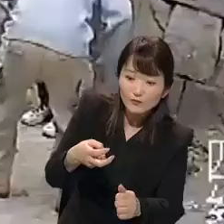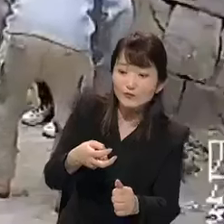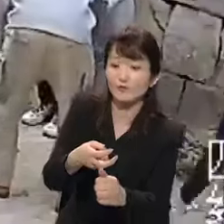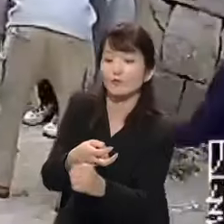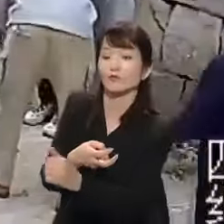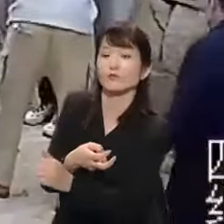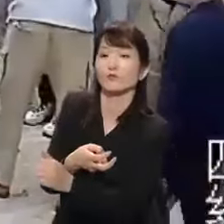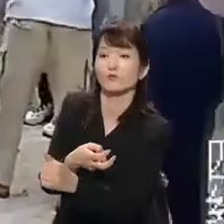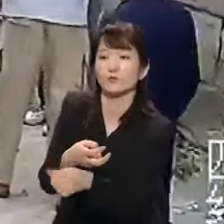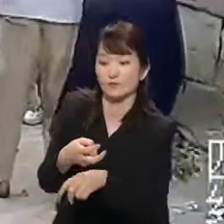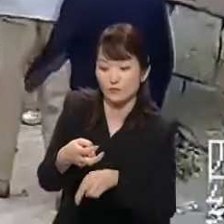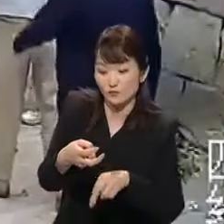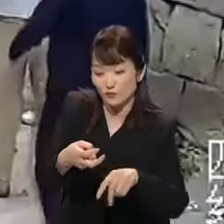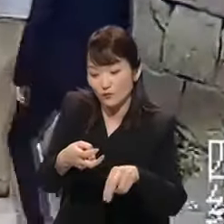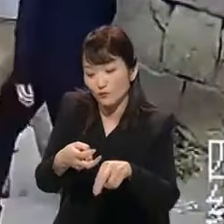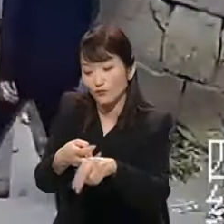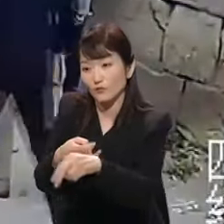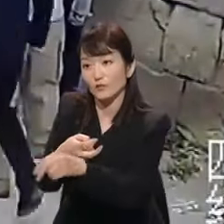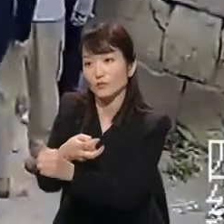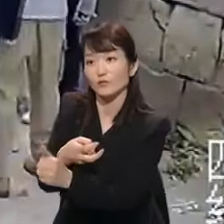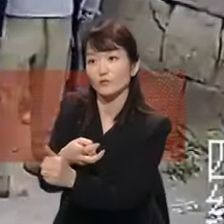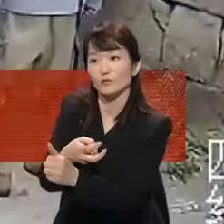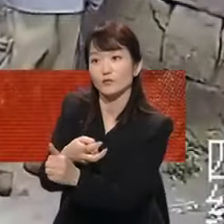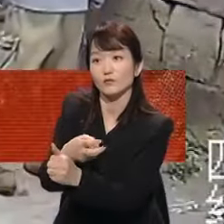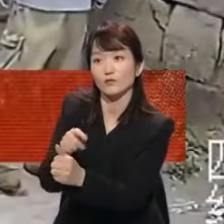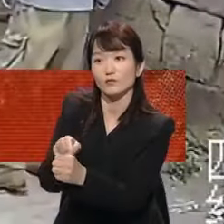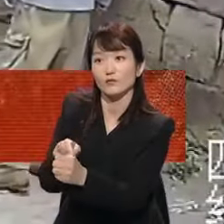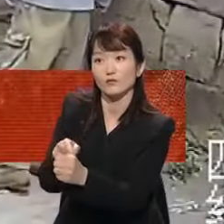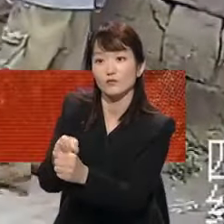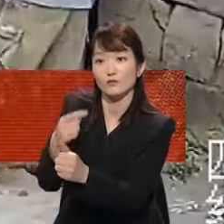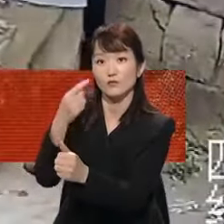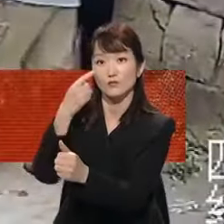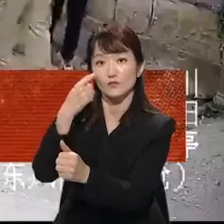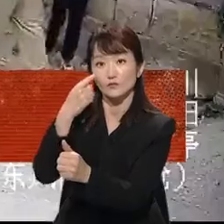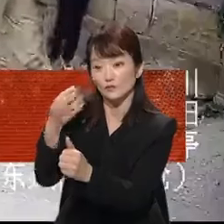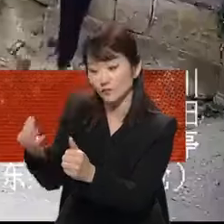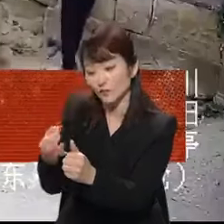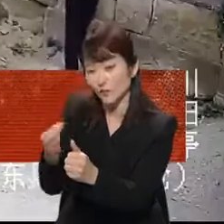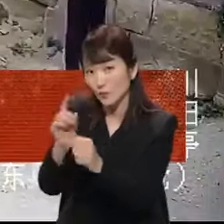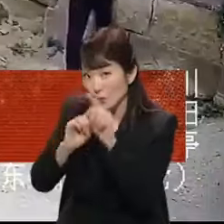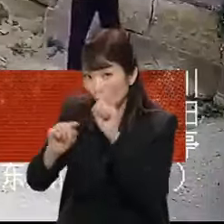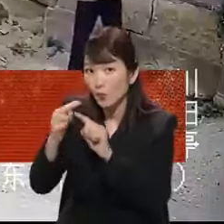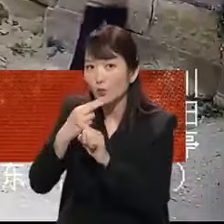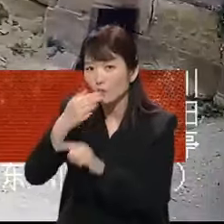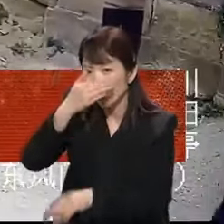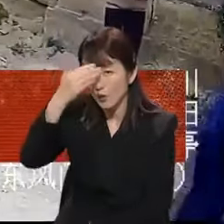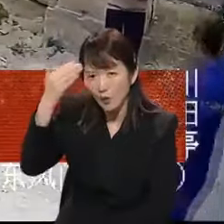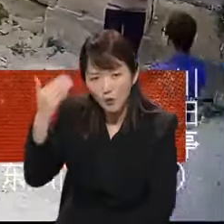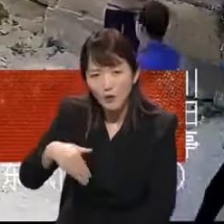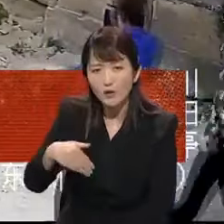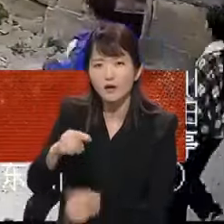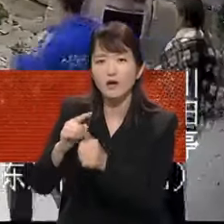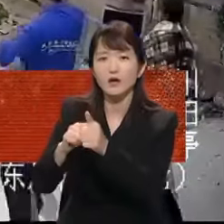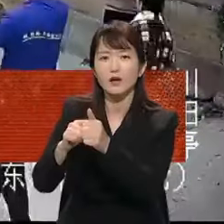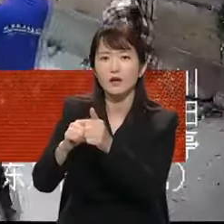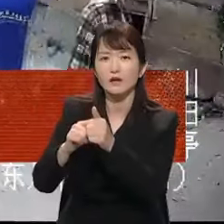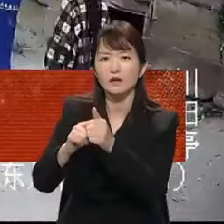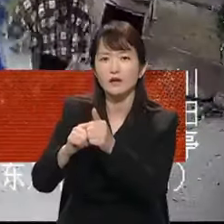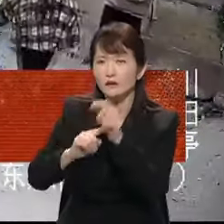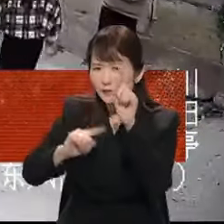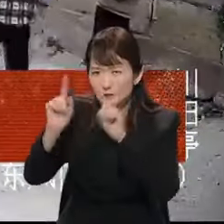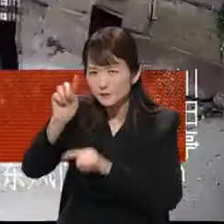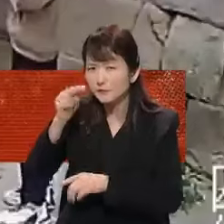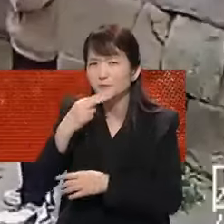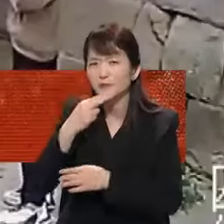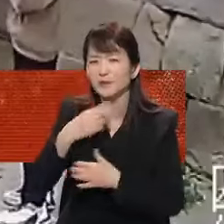제 발로 스스로 걸어 나왔습니다. 이 심지어 눈으로 보이는 상처도 없었다고 하는데요. 천만다행히도 이 아이가요. 다친 곳 하나